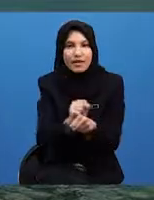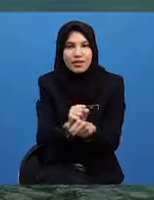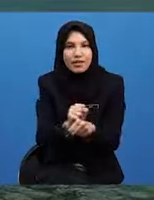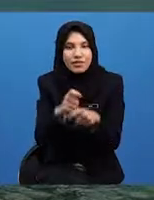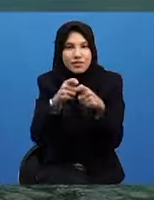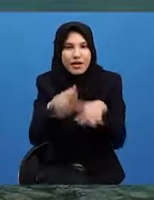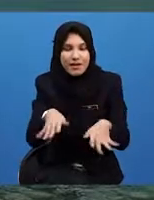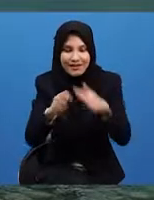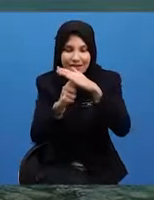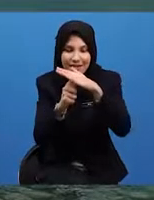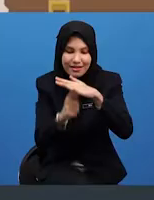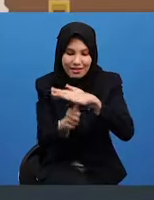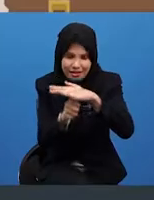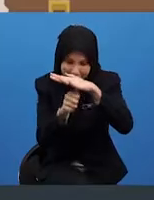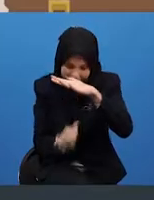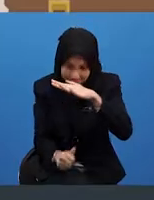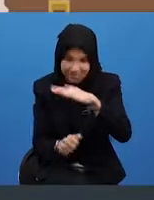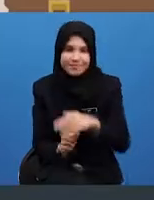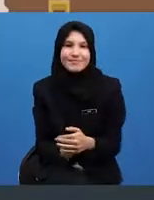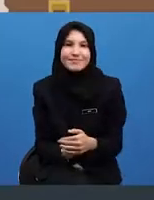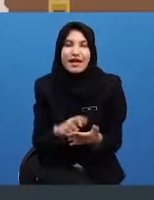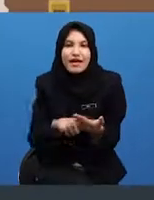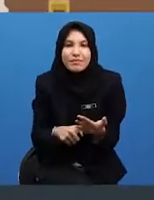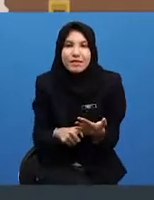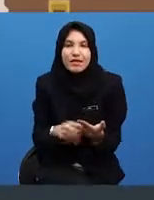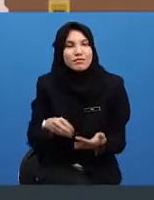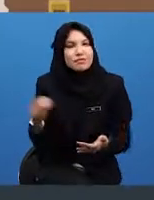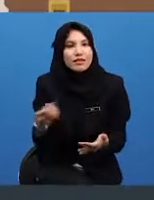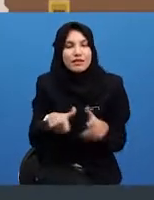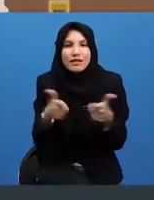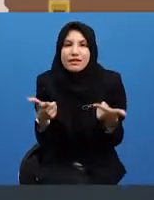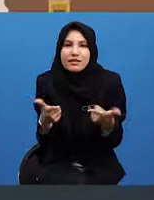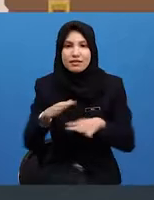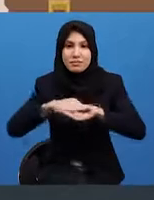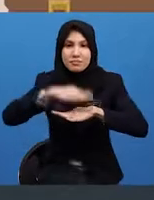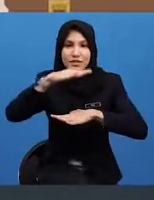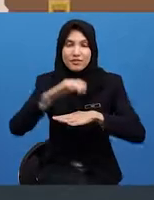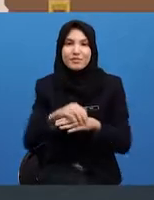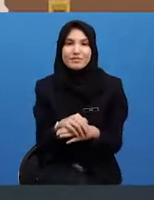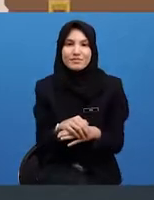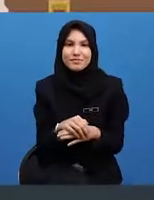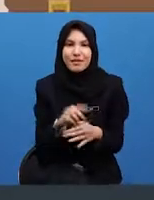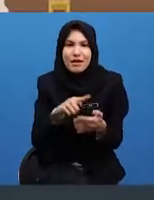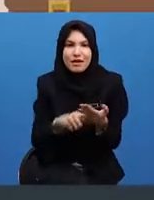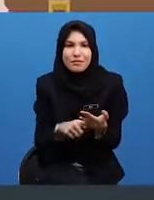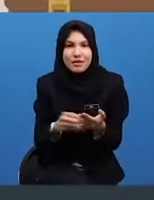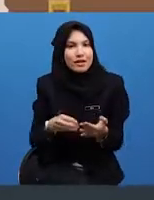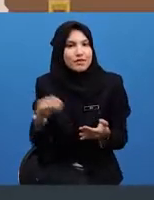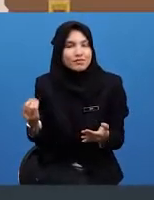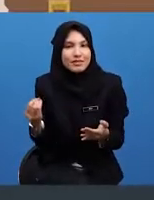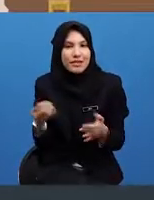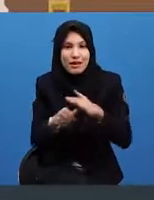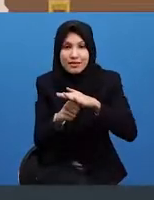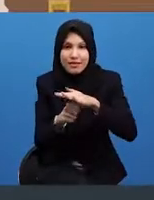telah tenggelam. Apakah objek lain yang akan timbul? Apakah objek yang akan